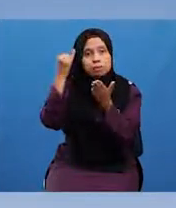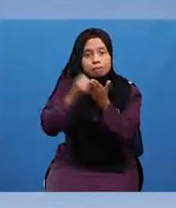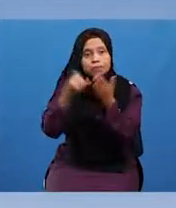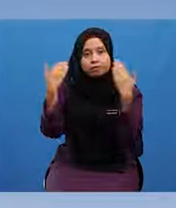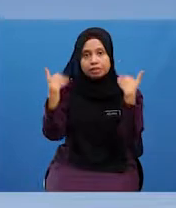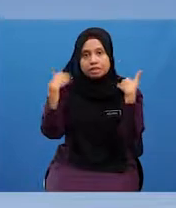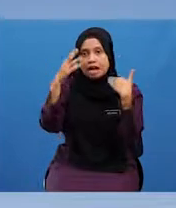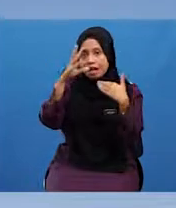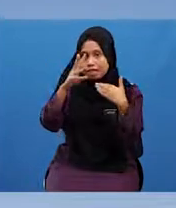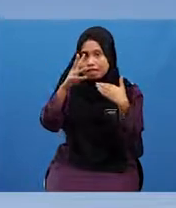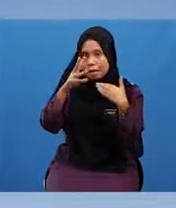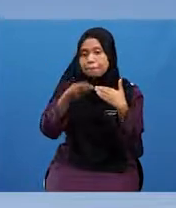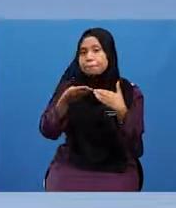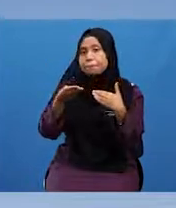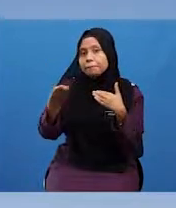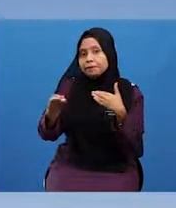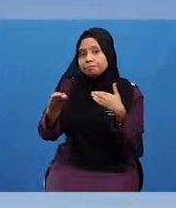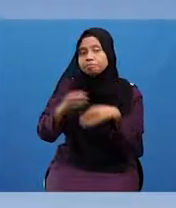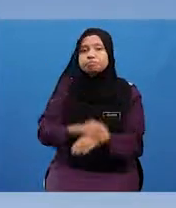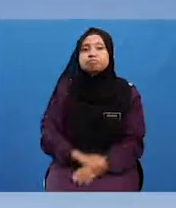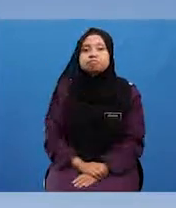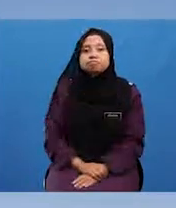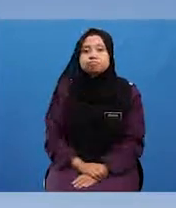ada 6 perkara.